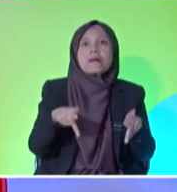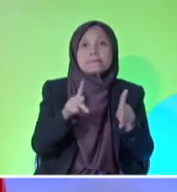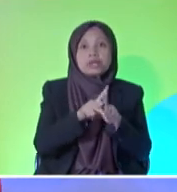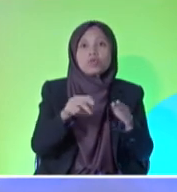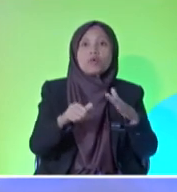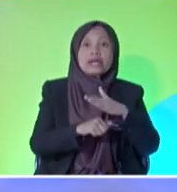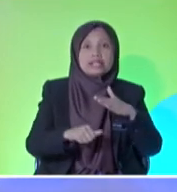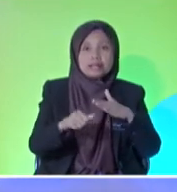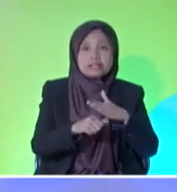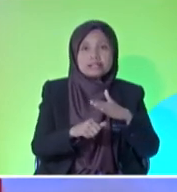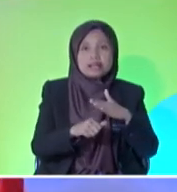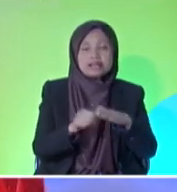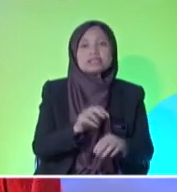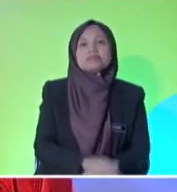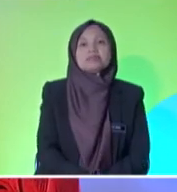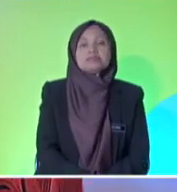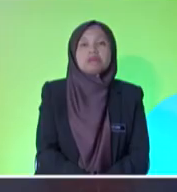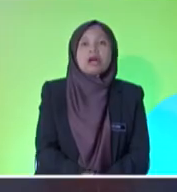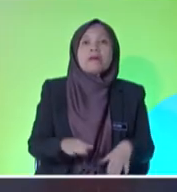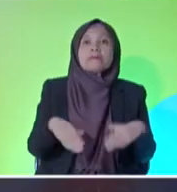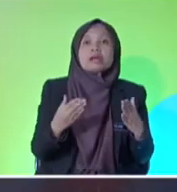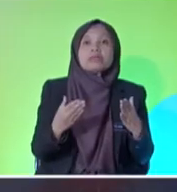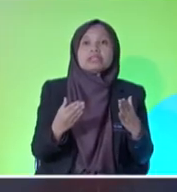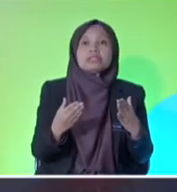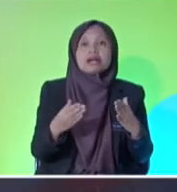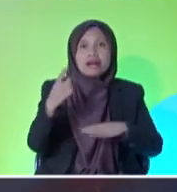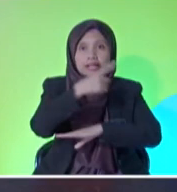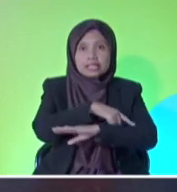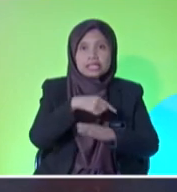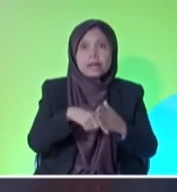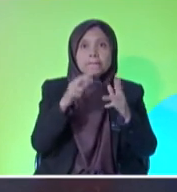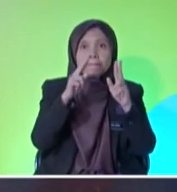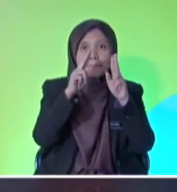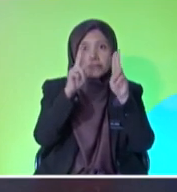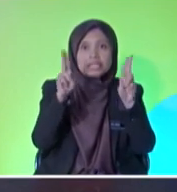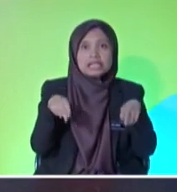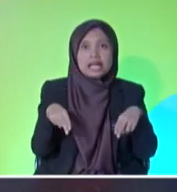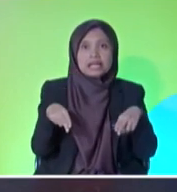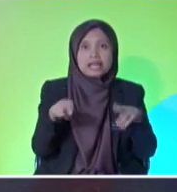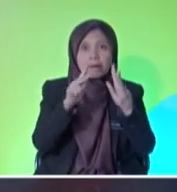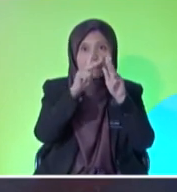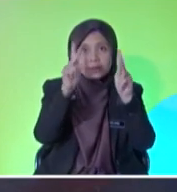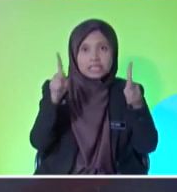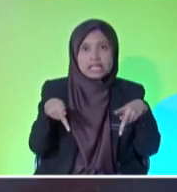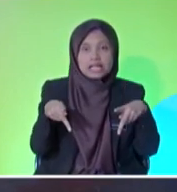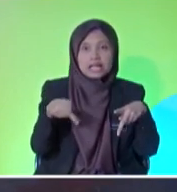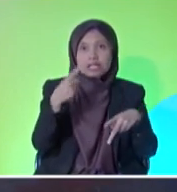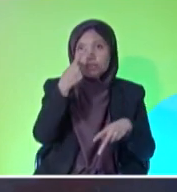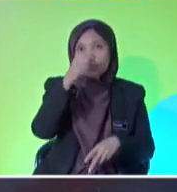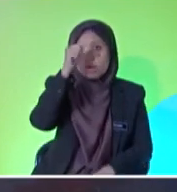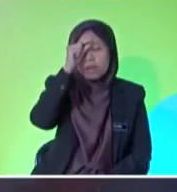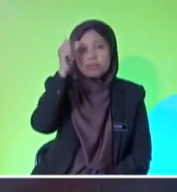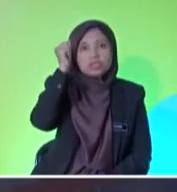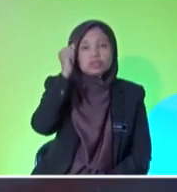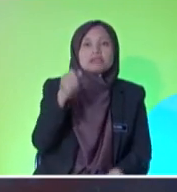pembesaran tumbuhan dan bagaimana prestasi saya untuk keseluruhan pembelajaran kita ini untuk pelajaran hari